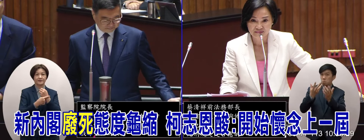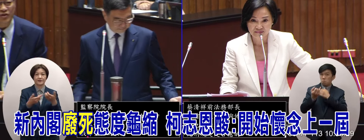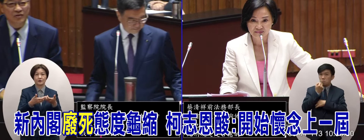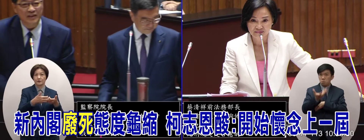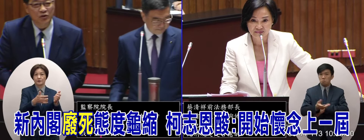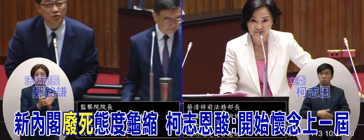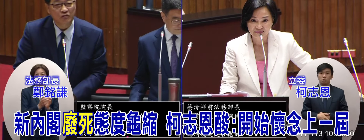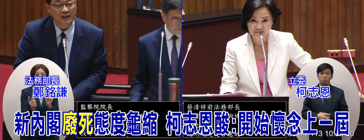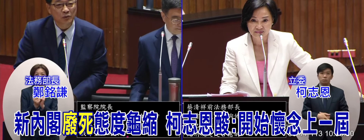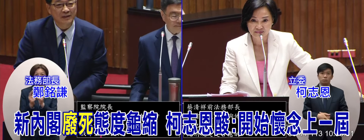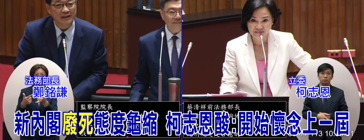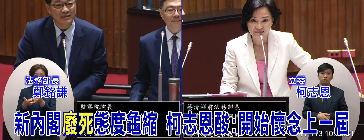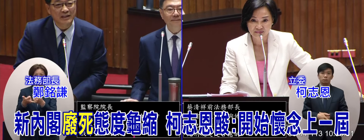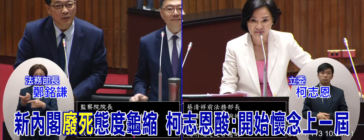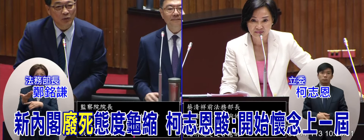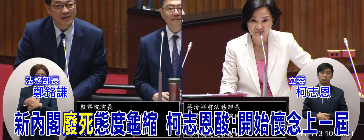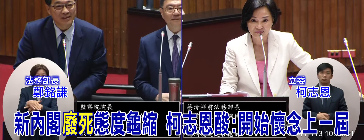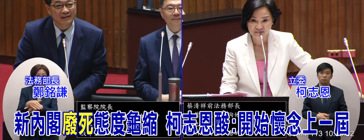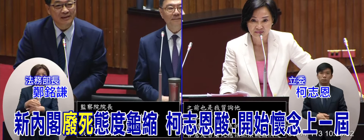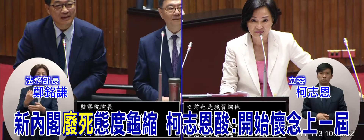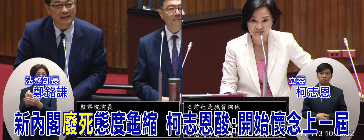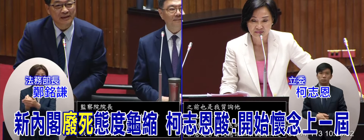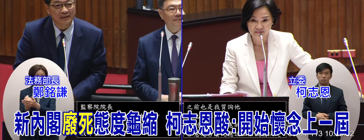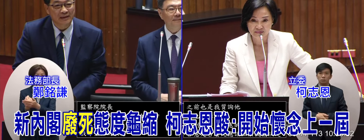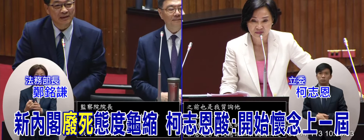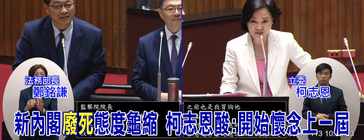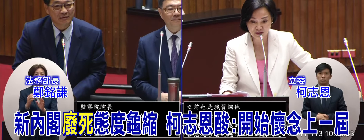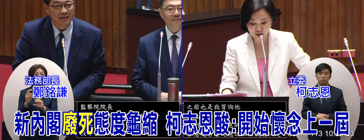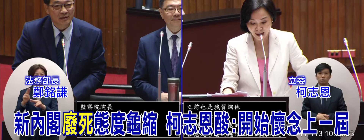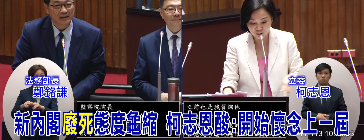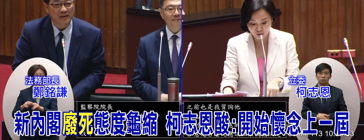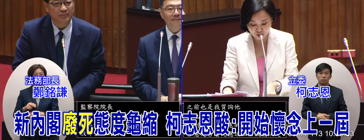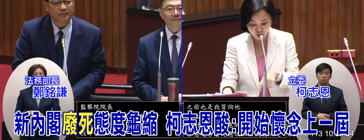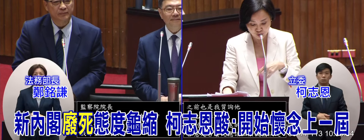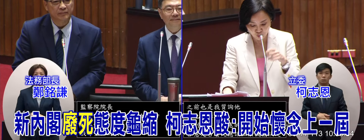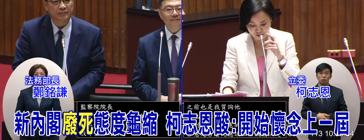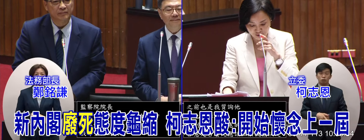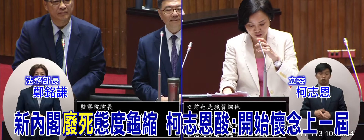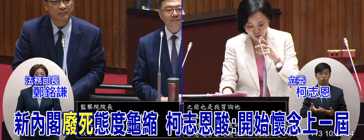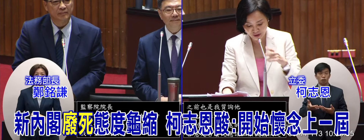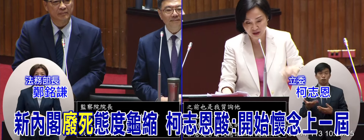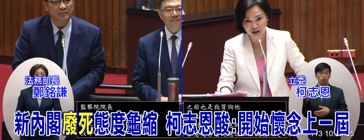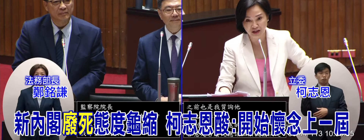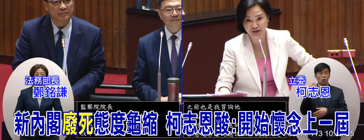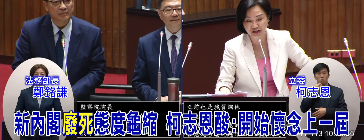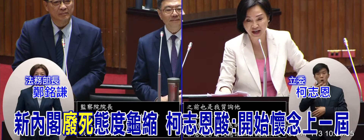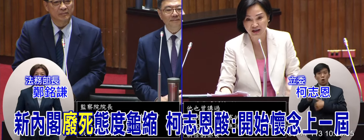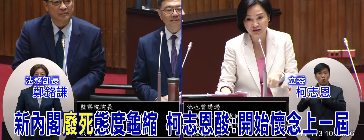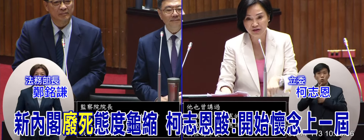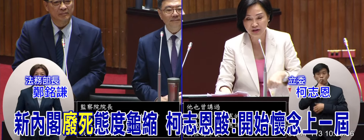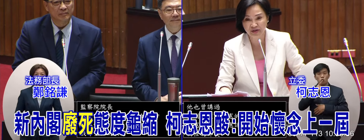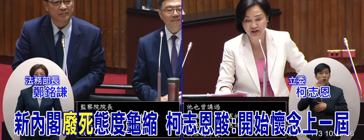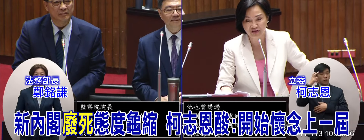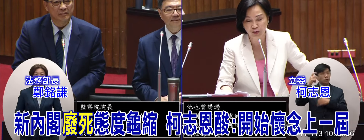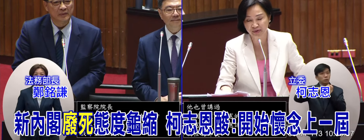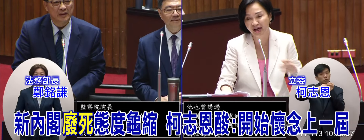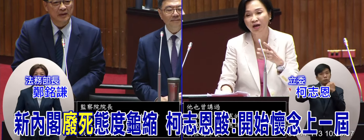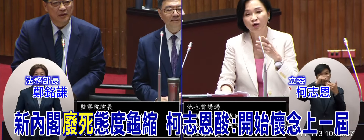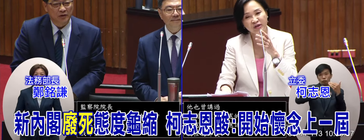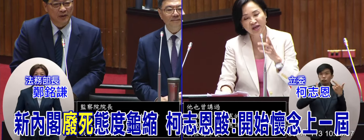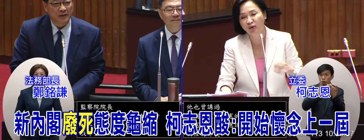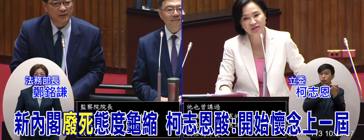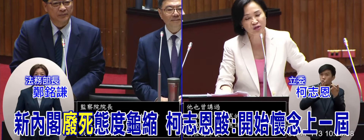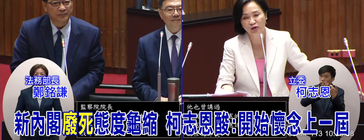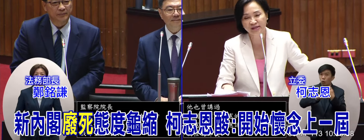个对死刑重会的问题是有一贯性的一个。 那你他都已经告诉我死刑规定合宪呢、这是你们前法务部